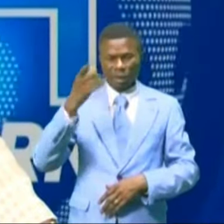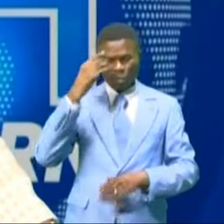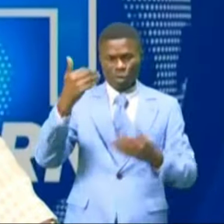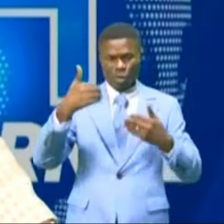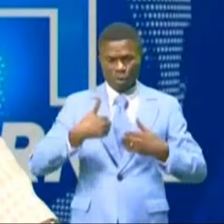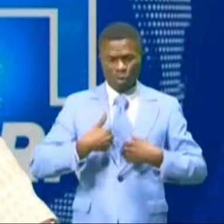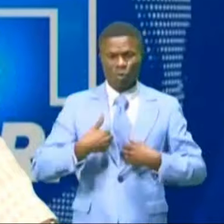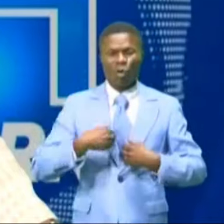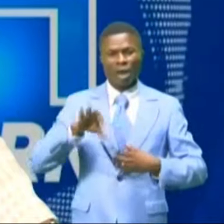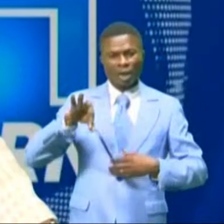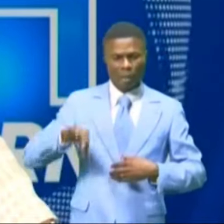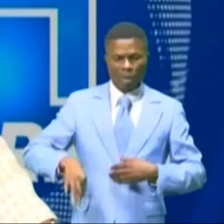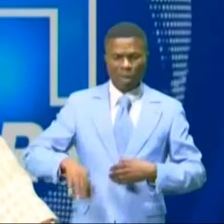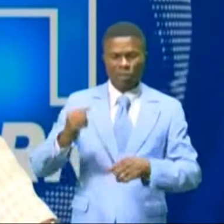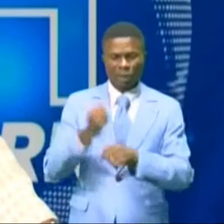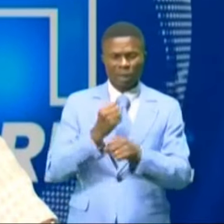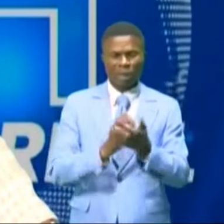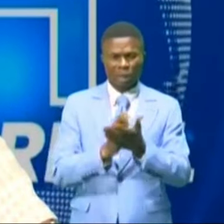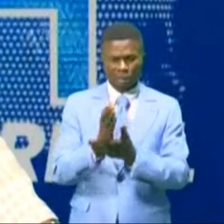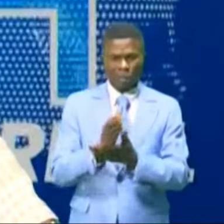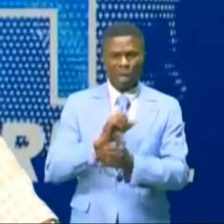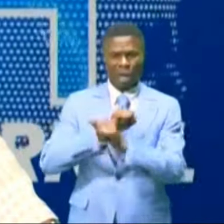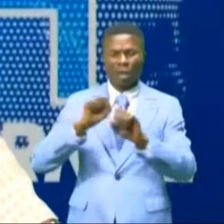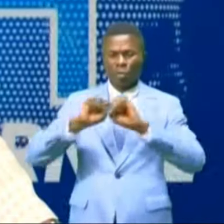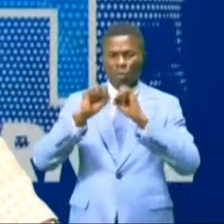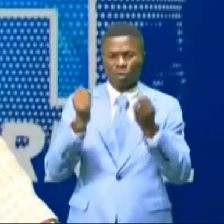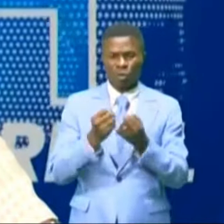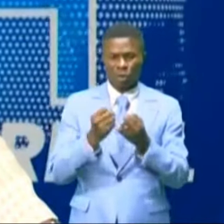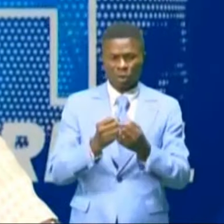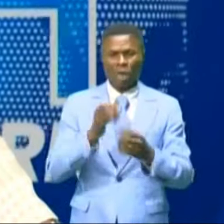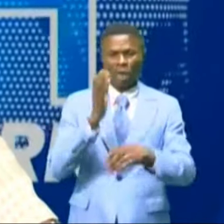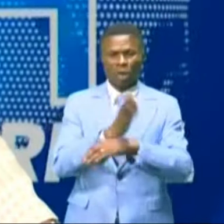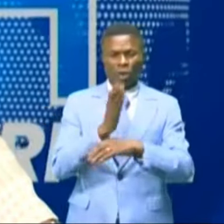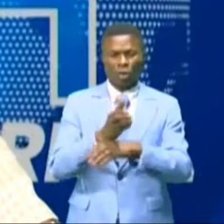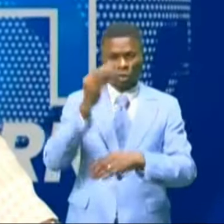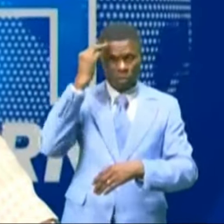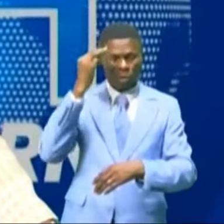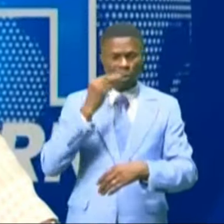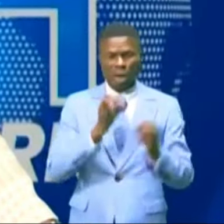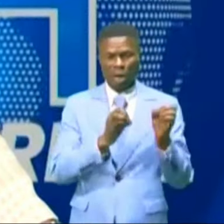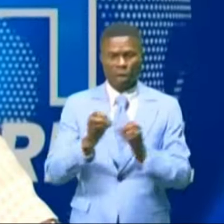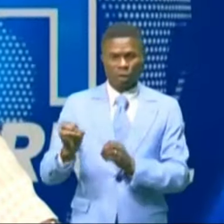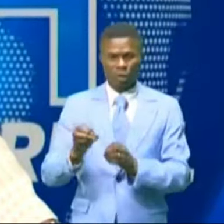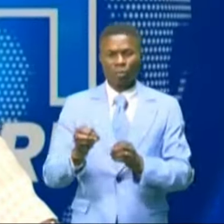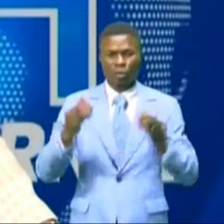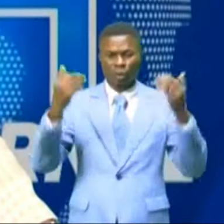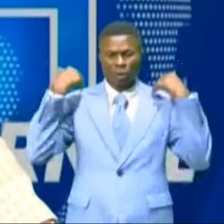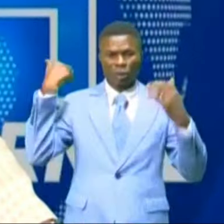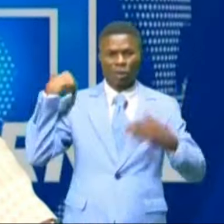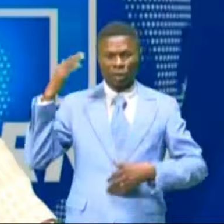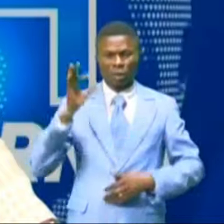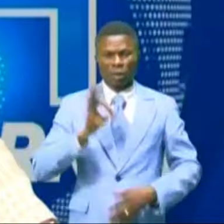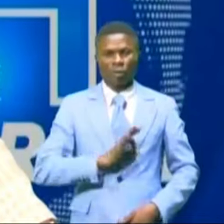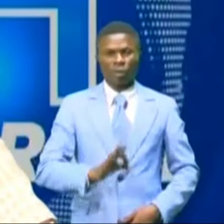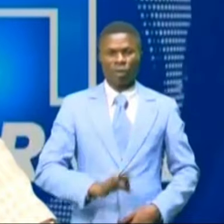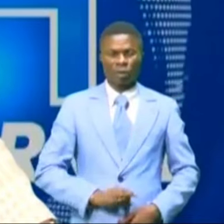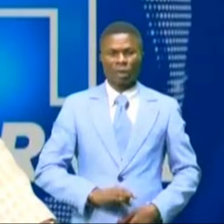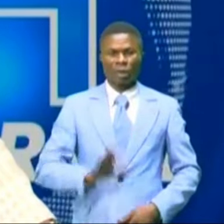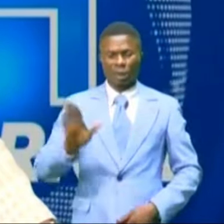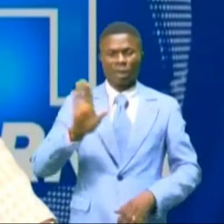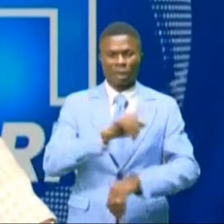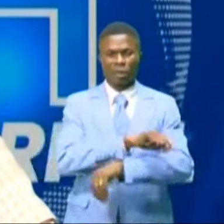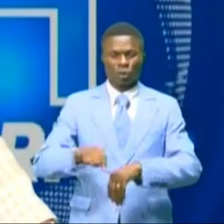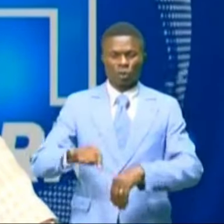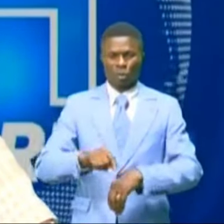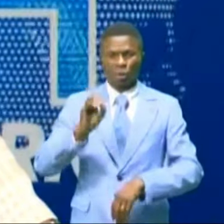les moyens de sa politique. Une décision prise lors du dernier conseil des ministres présidé par le chef de l'État, Félix-Antoine